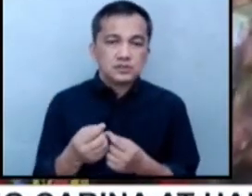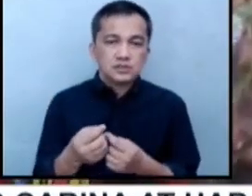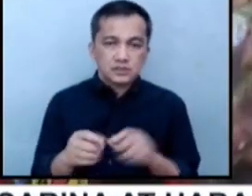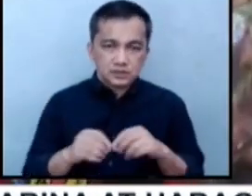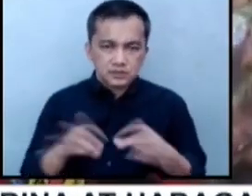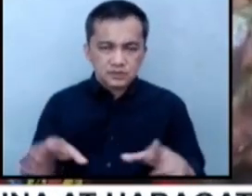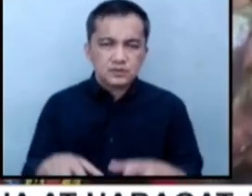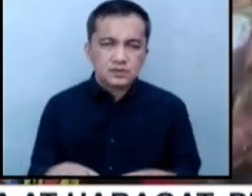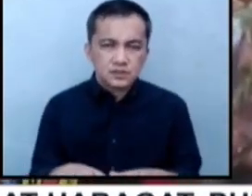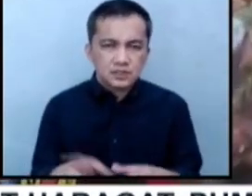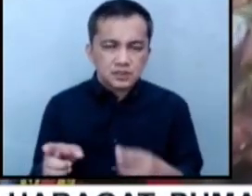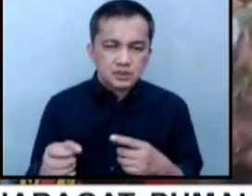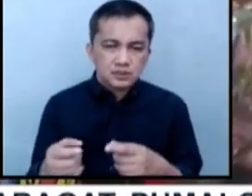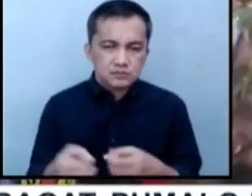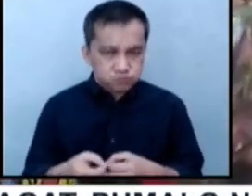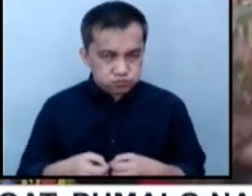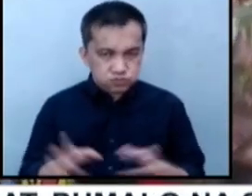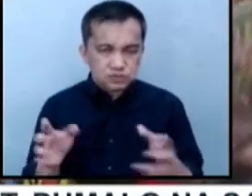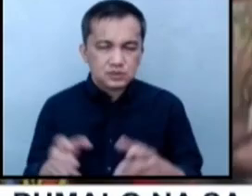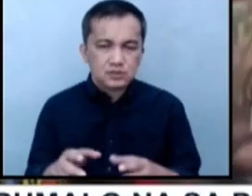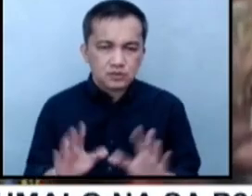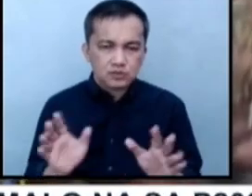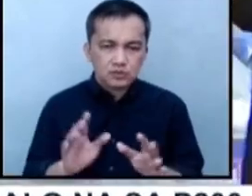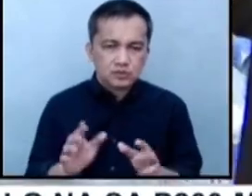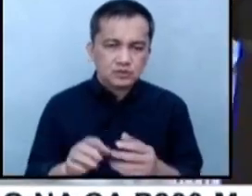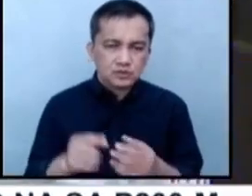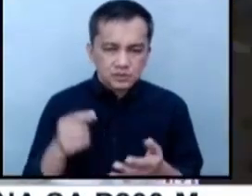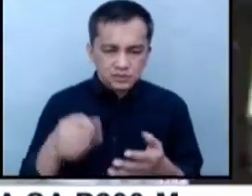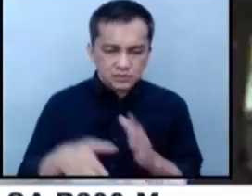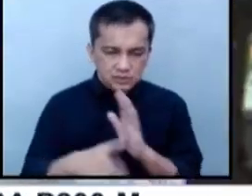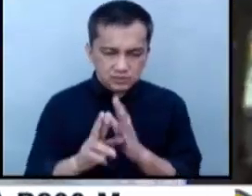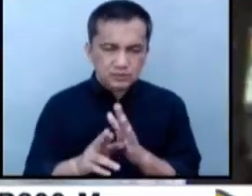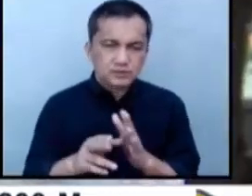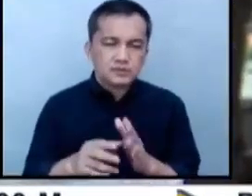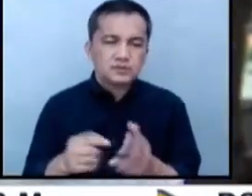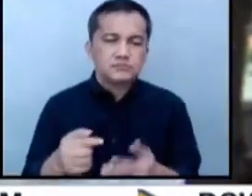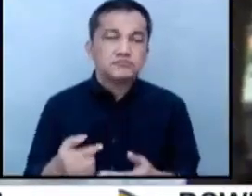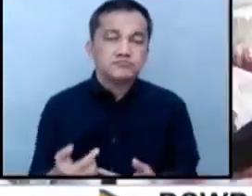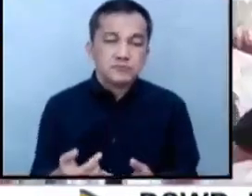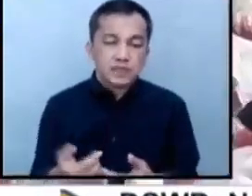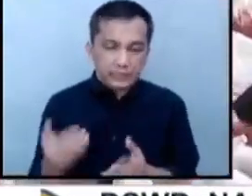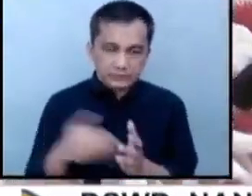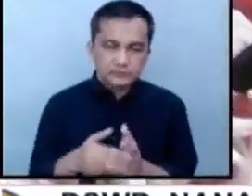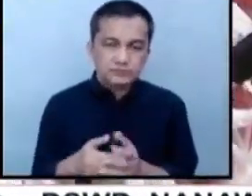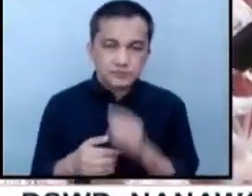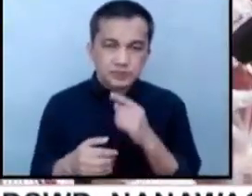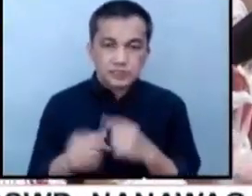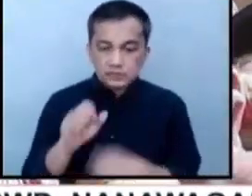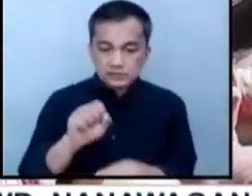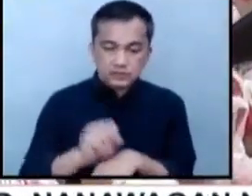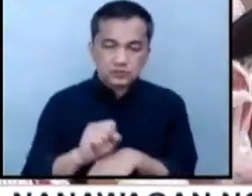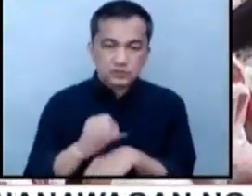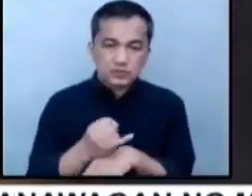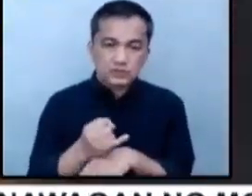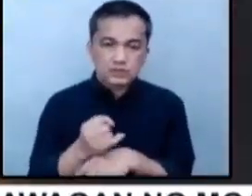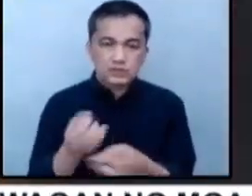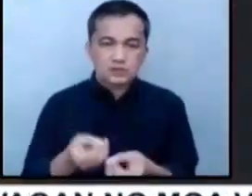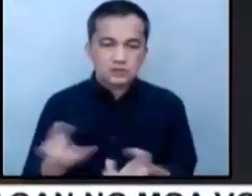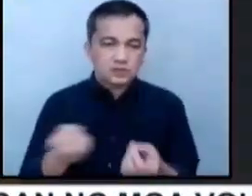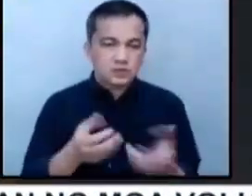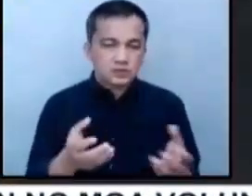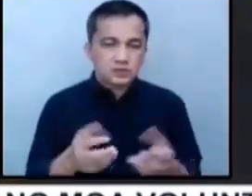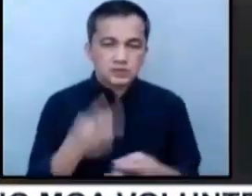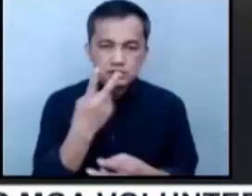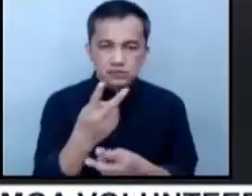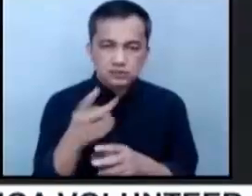kung kulang kaya doon natin iras yung anung budget Bukod sa San Juan City namahagi rin ang tulong sa dalawang evacuation